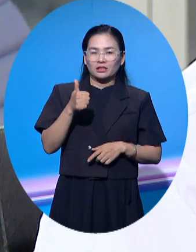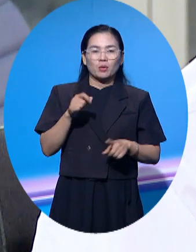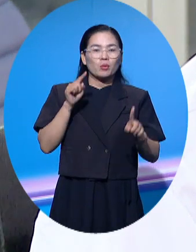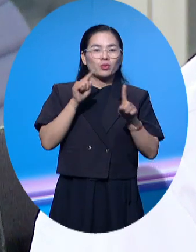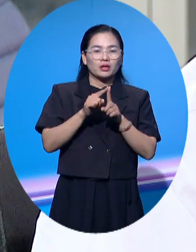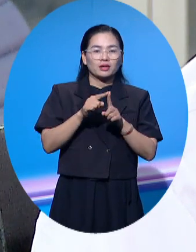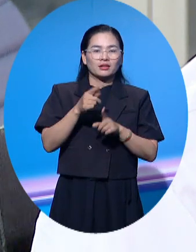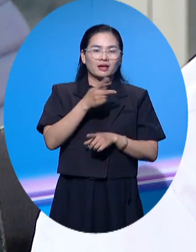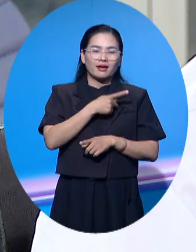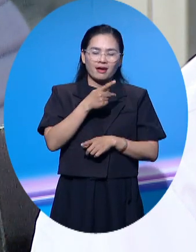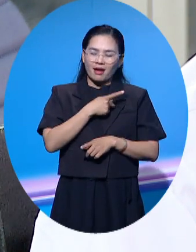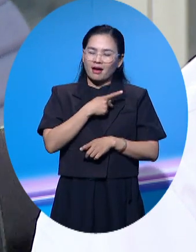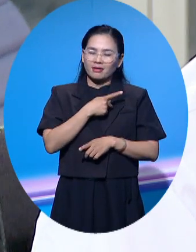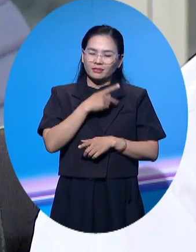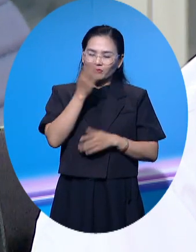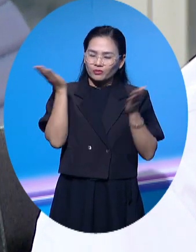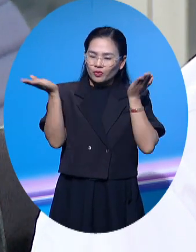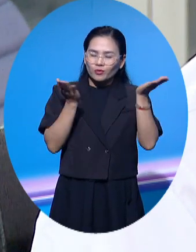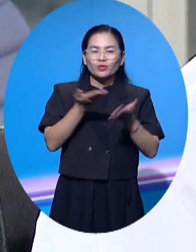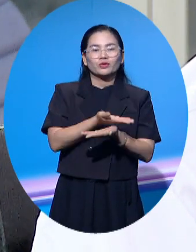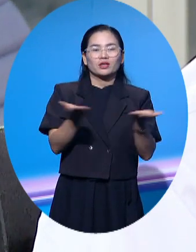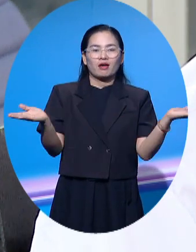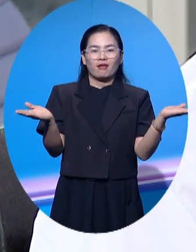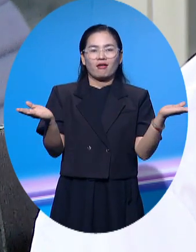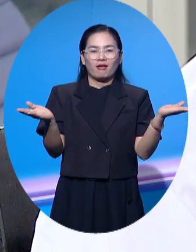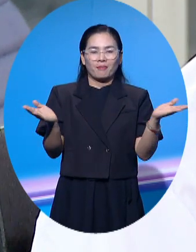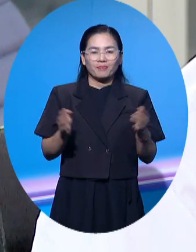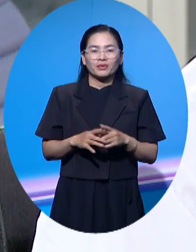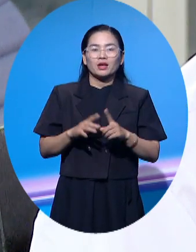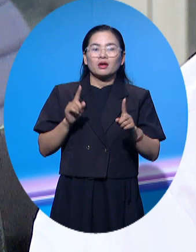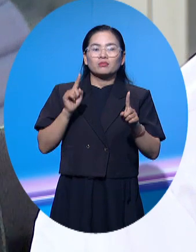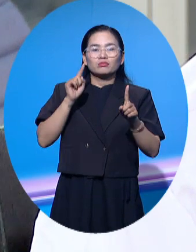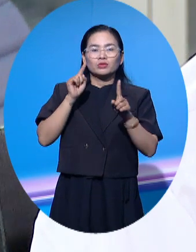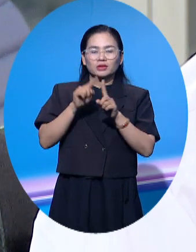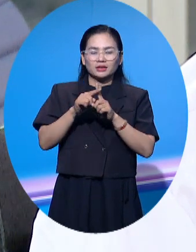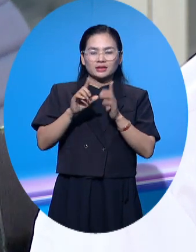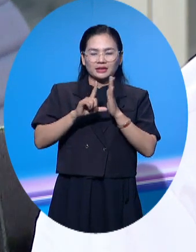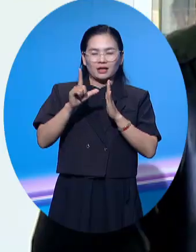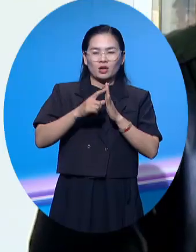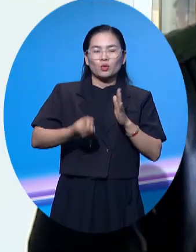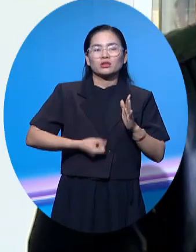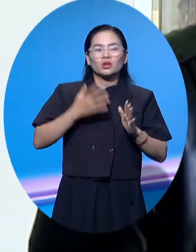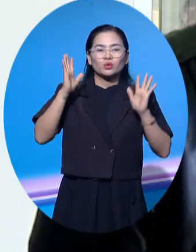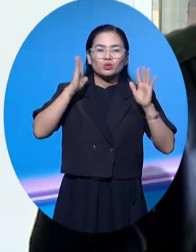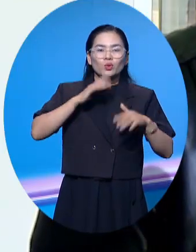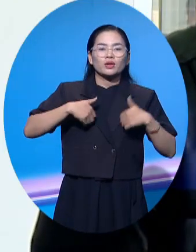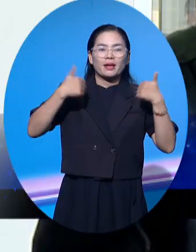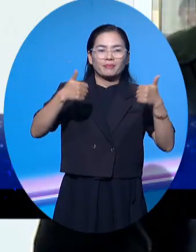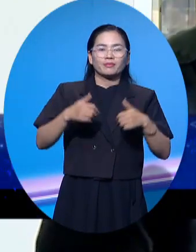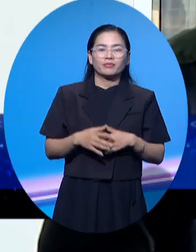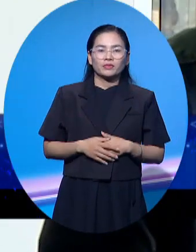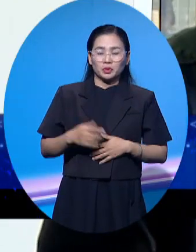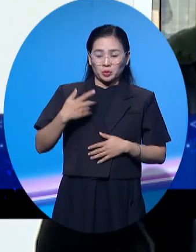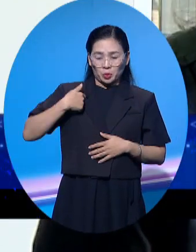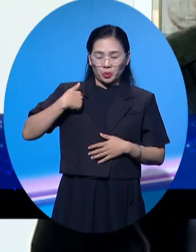bệnh nhân tại khu vực Lâm Đồng và khu vực lân cận để mang lại chất lượng cuộc sống tốt đẹp hơn. Cận với loạn thì cả